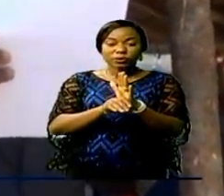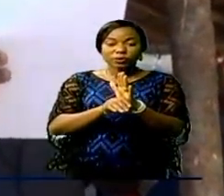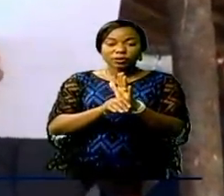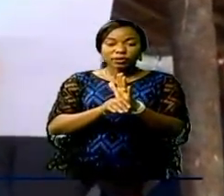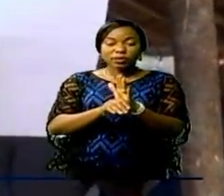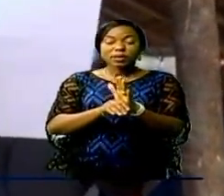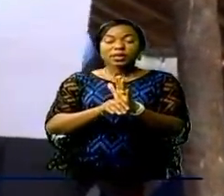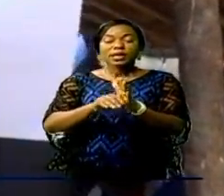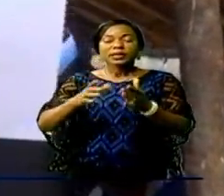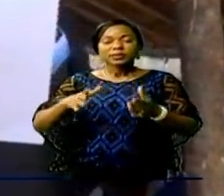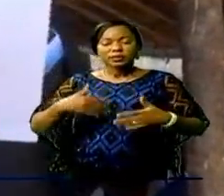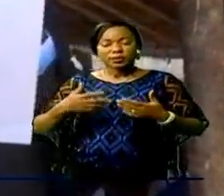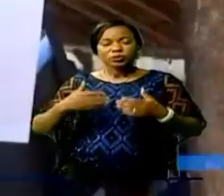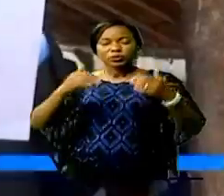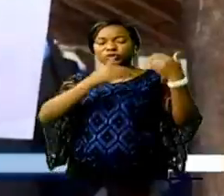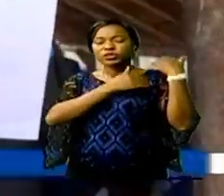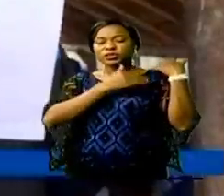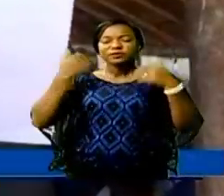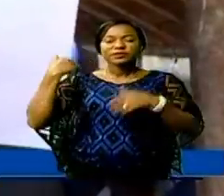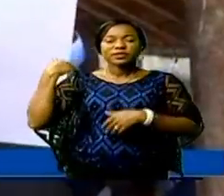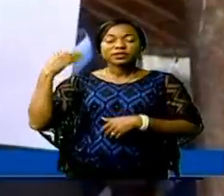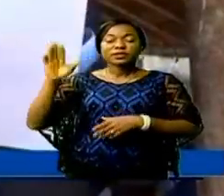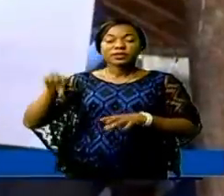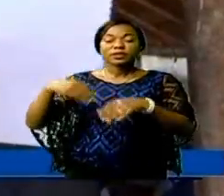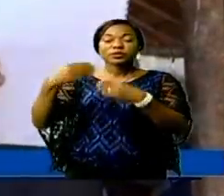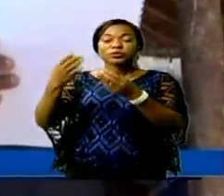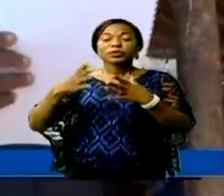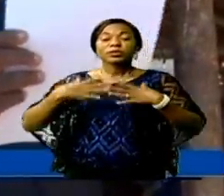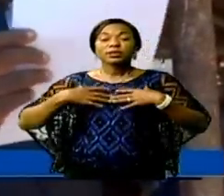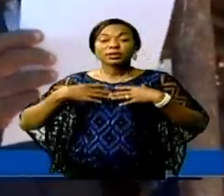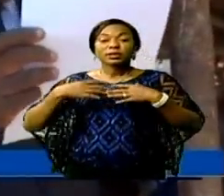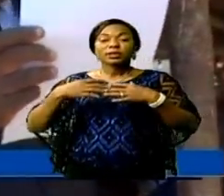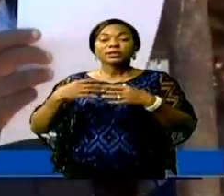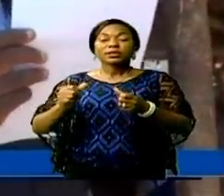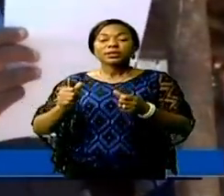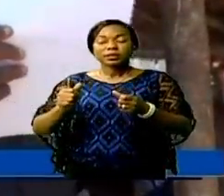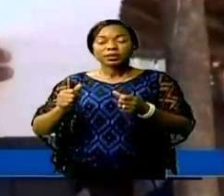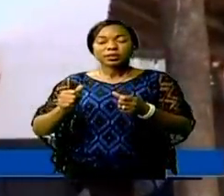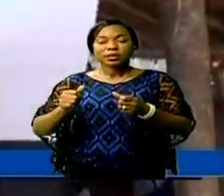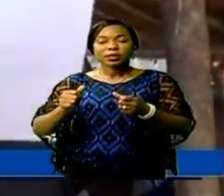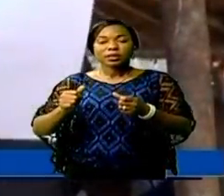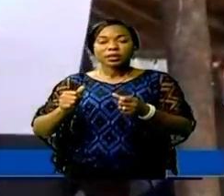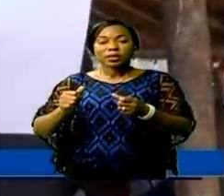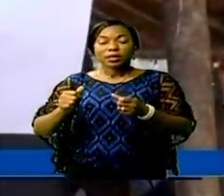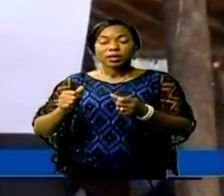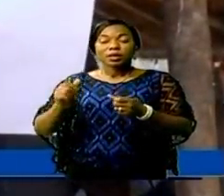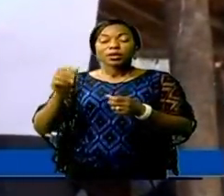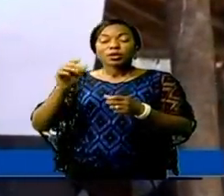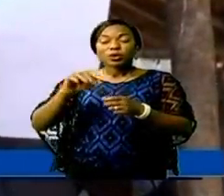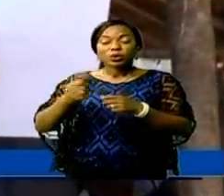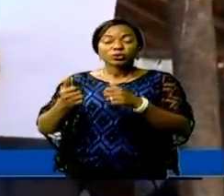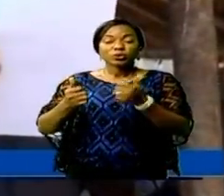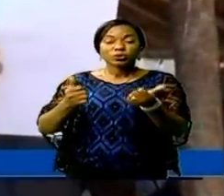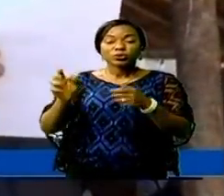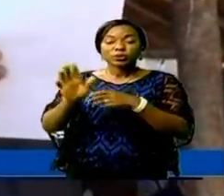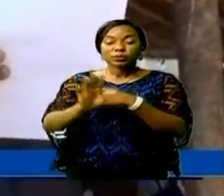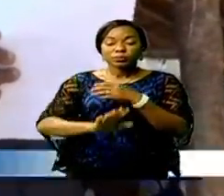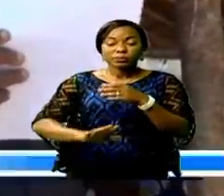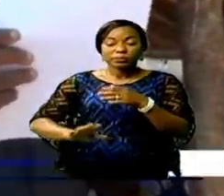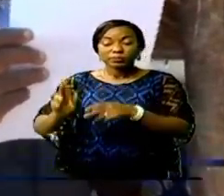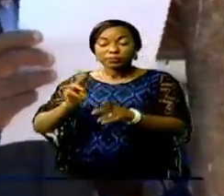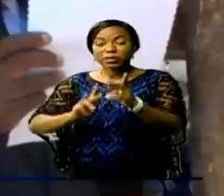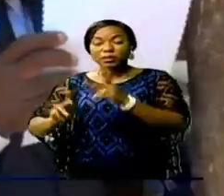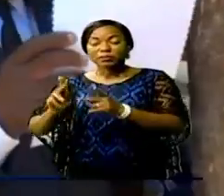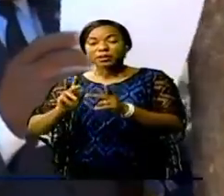de l'État d'accorder la grâce collective à certains de nos compatriotes à travers la République par